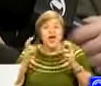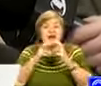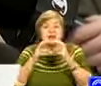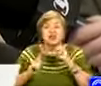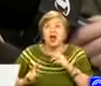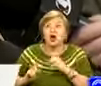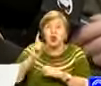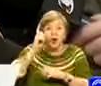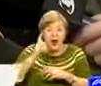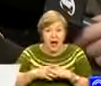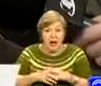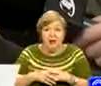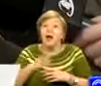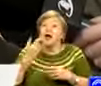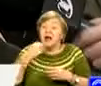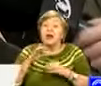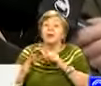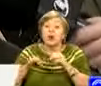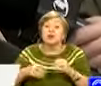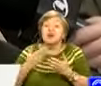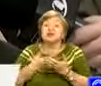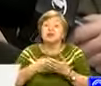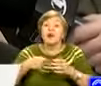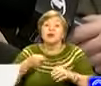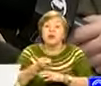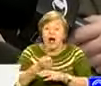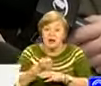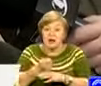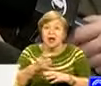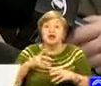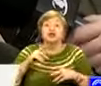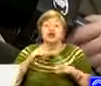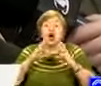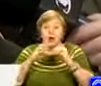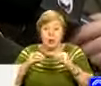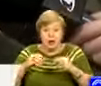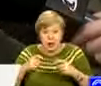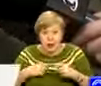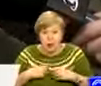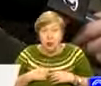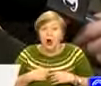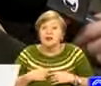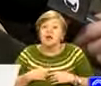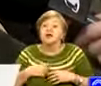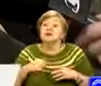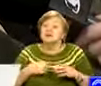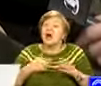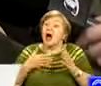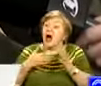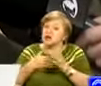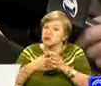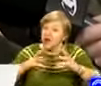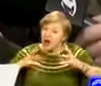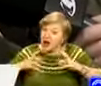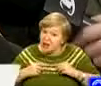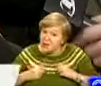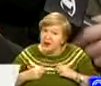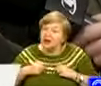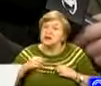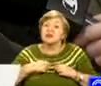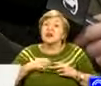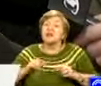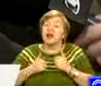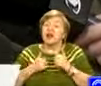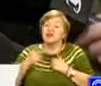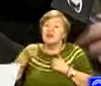și acest proiect pe gaze. România poate să aibă, nu știu dacă independență energetică, dar să aibă o securitate energetică